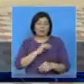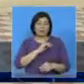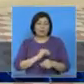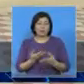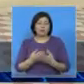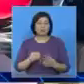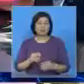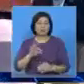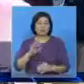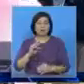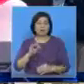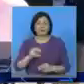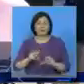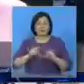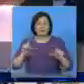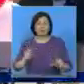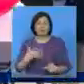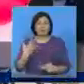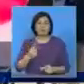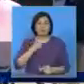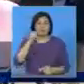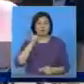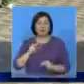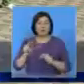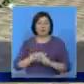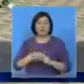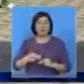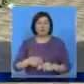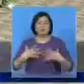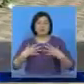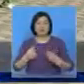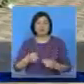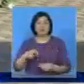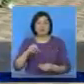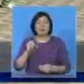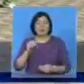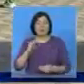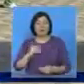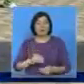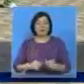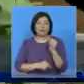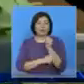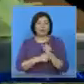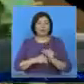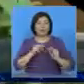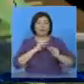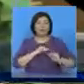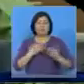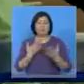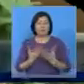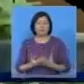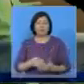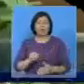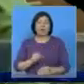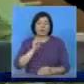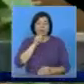оңалту орталығында 5 айдан бері тұрақты ем қабылдайды. Баланың денсаулығымен дефектолог мамандар мұқият жұмыс істеп жатыр. Бүгін немересінің жанында жүрген